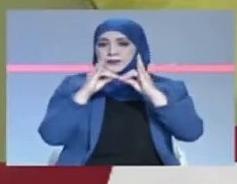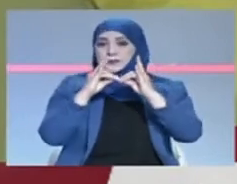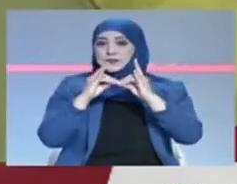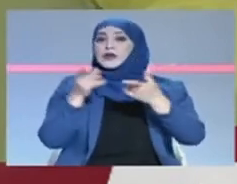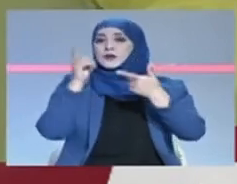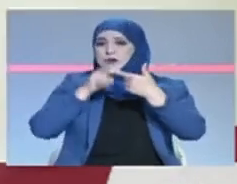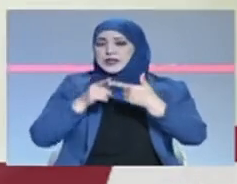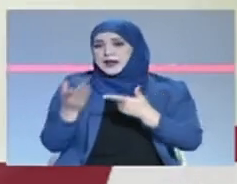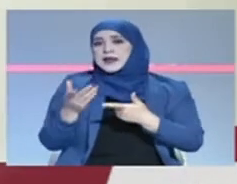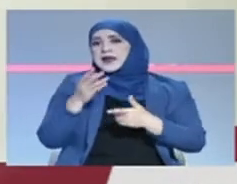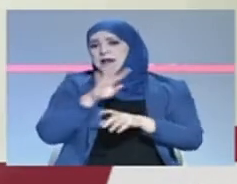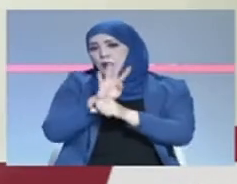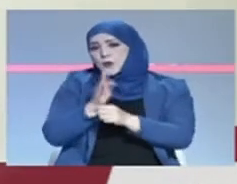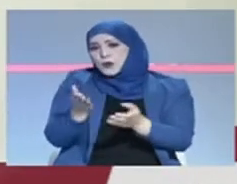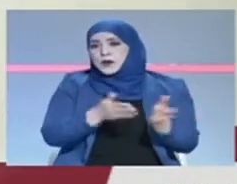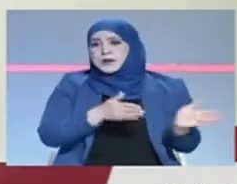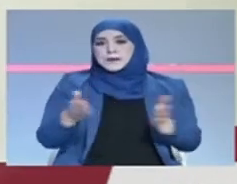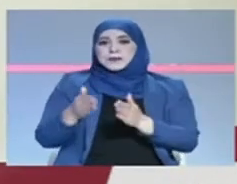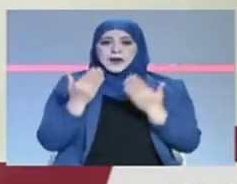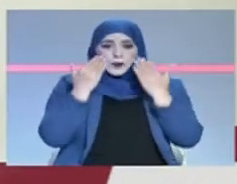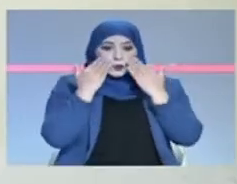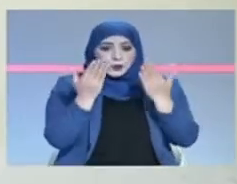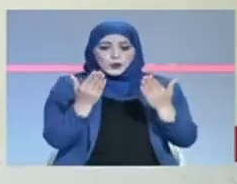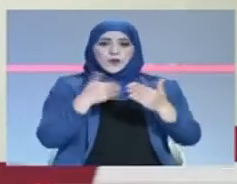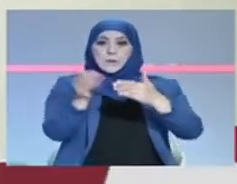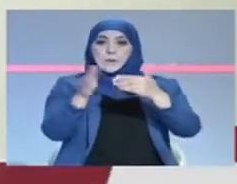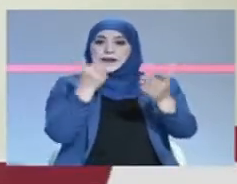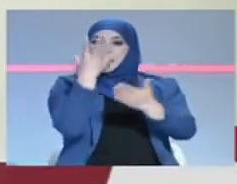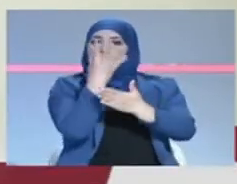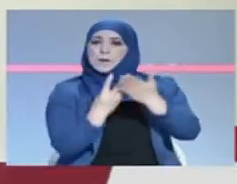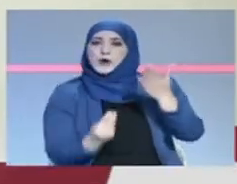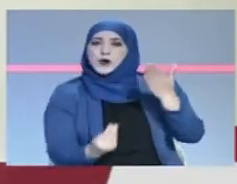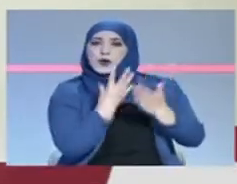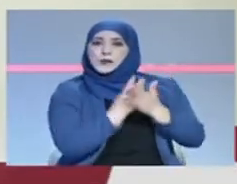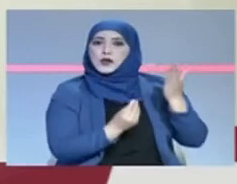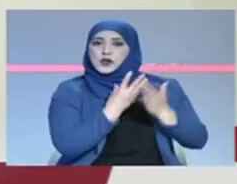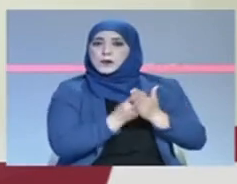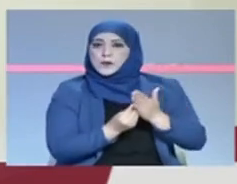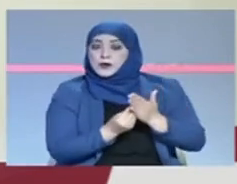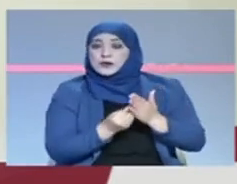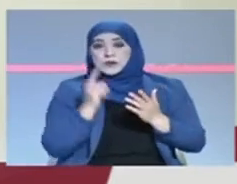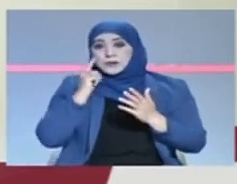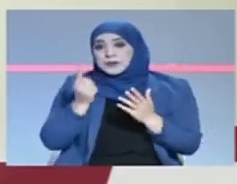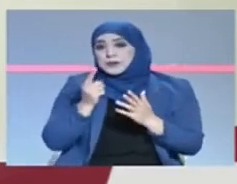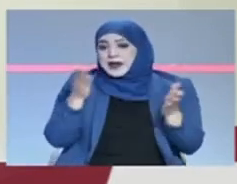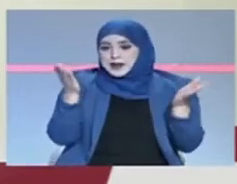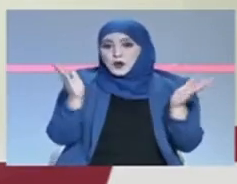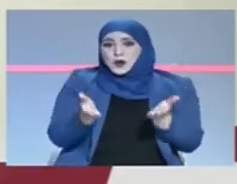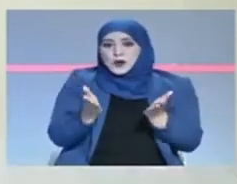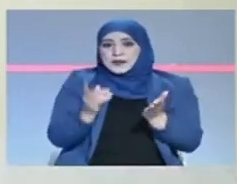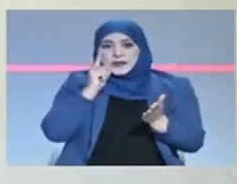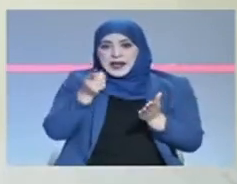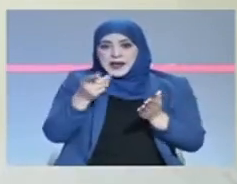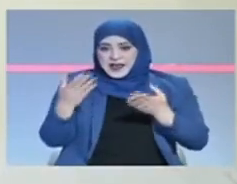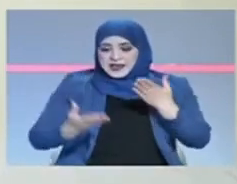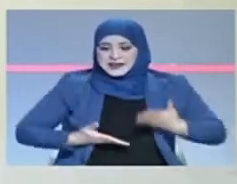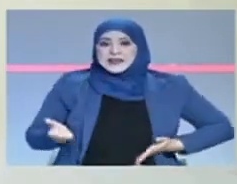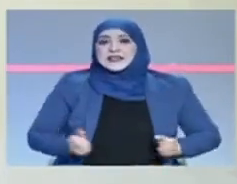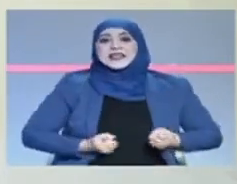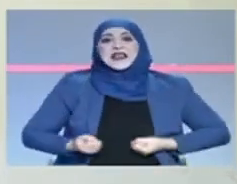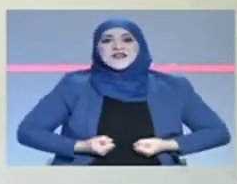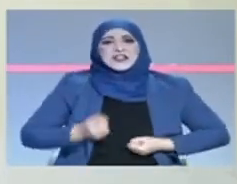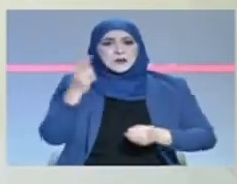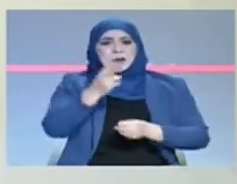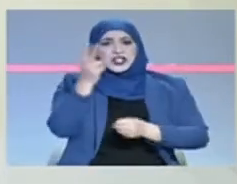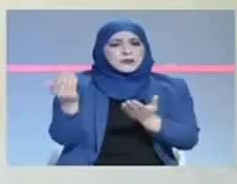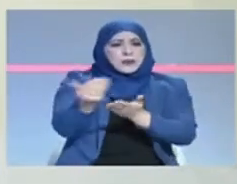لهذه الحالات. أمام النقص الكبير على مستوى طاقة الاستيعاب بقسم كوفيد اللي هو 8 أسرة،